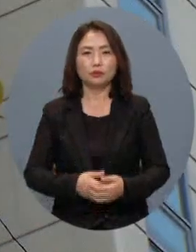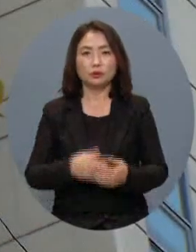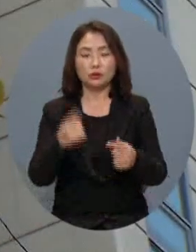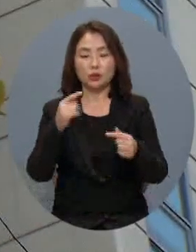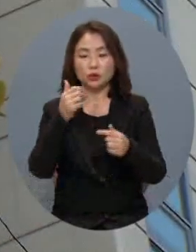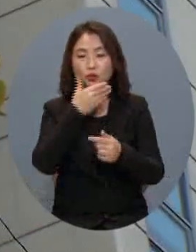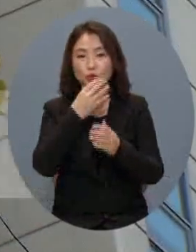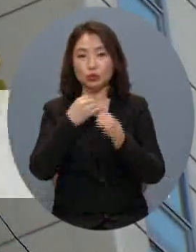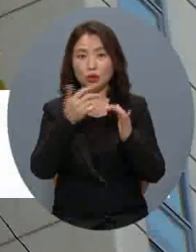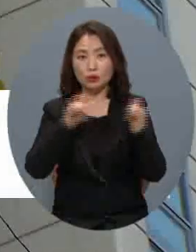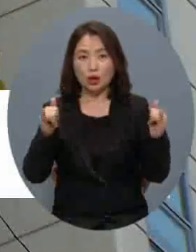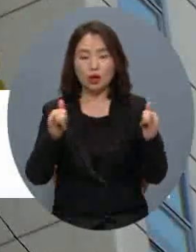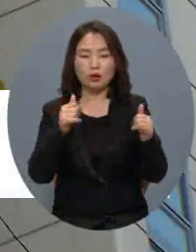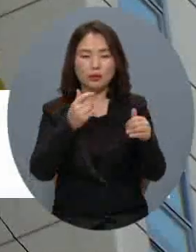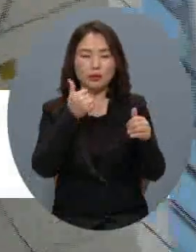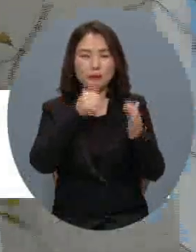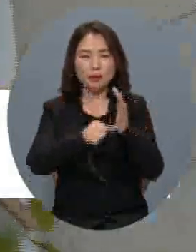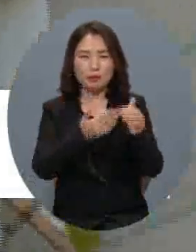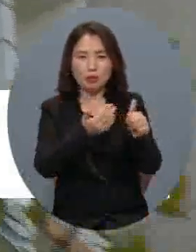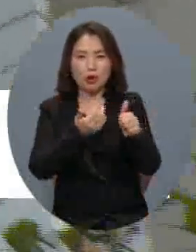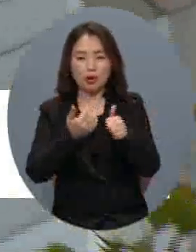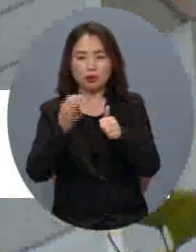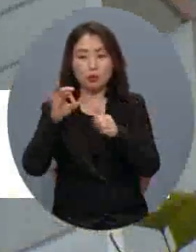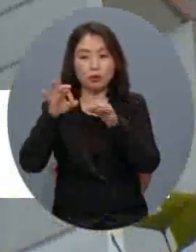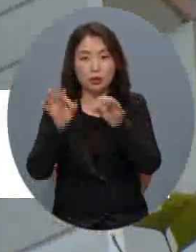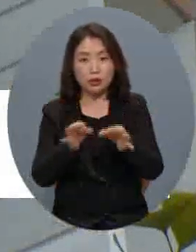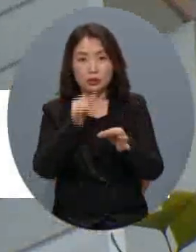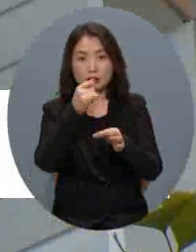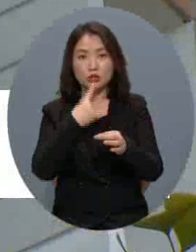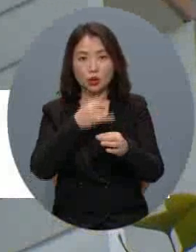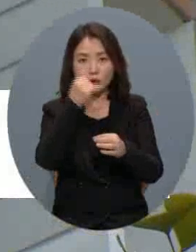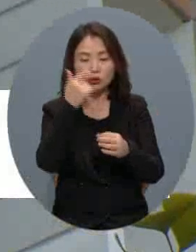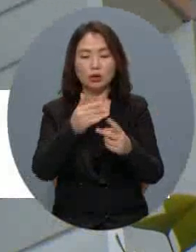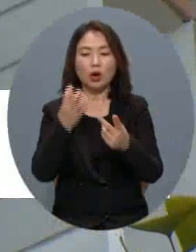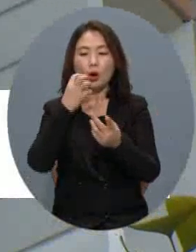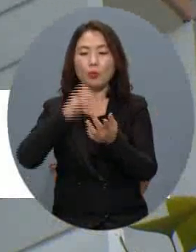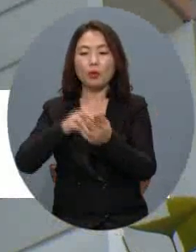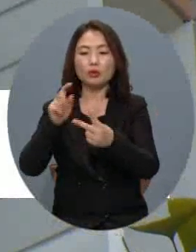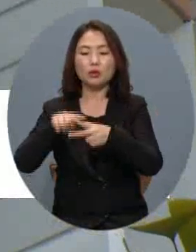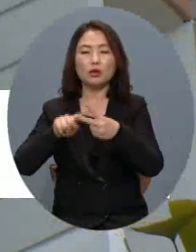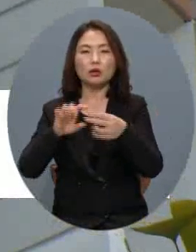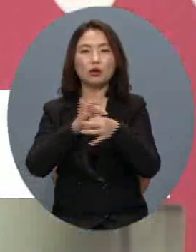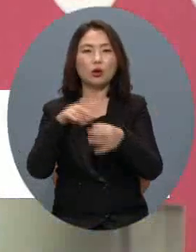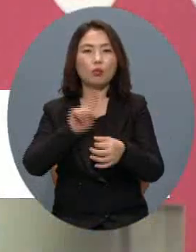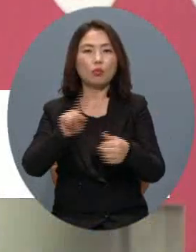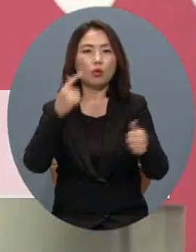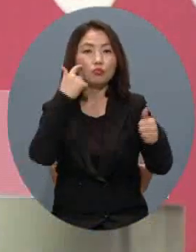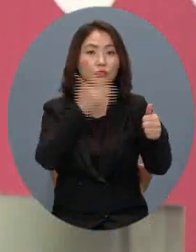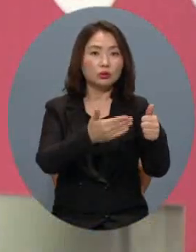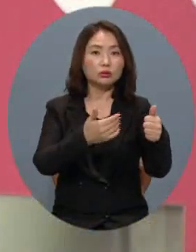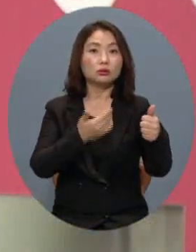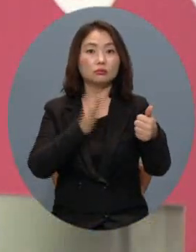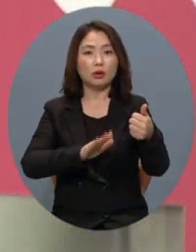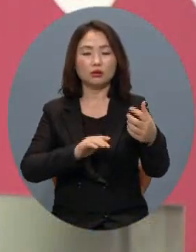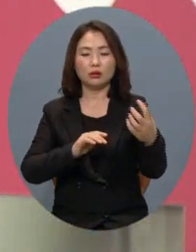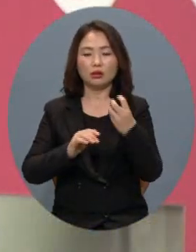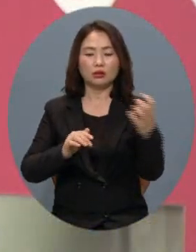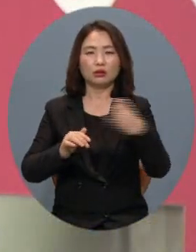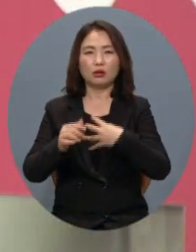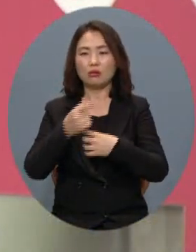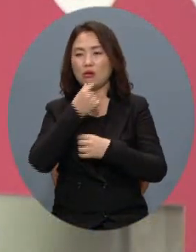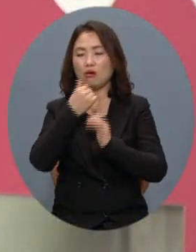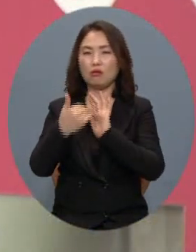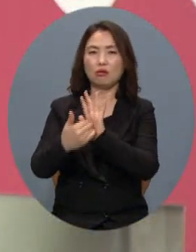취재진은 중개사에게 미끼 매물로 시세를 낮췄는지 해당 법인과는 무슨 관계인지 등을 물었지만 중개사는